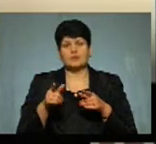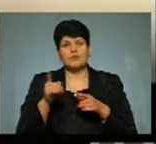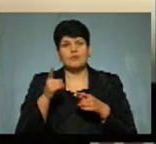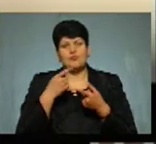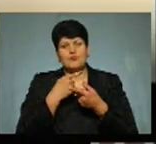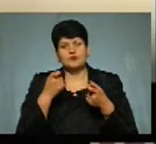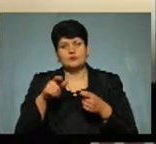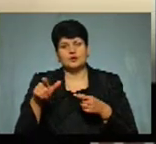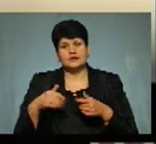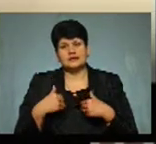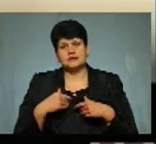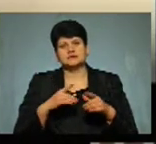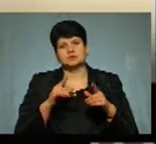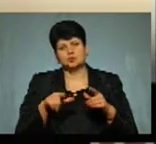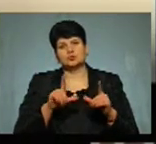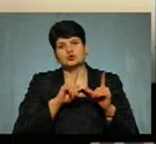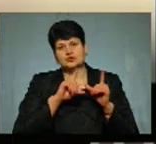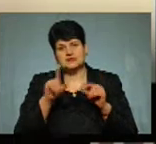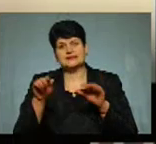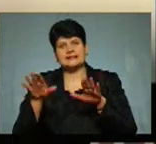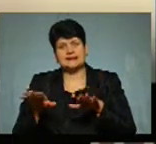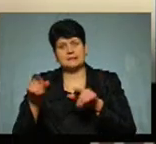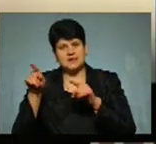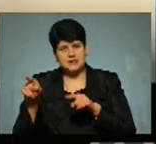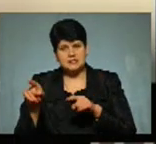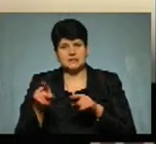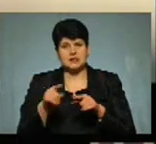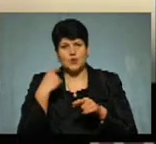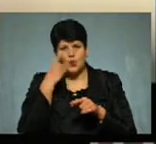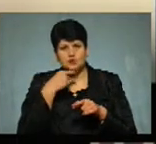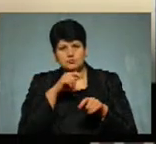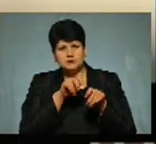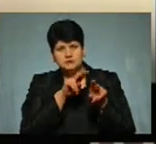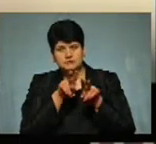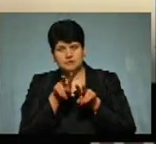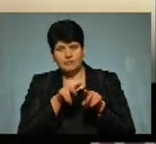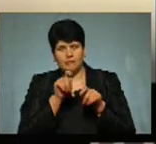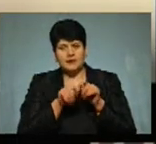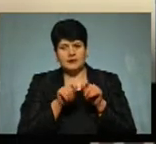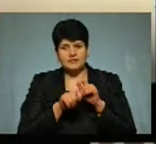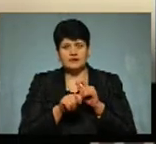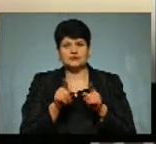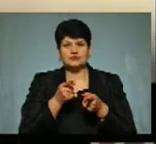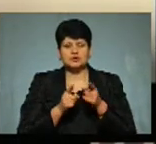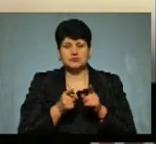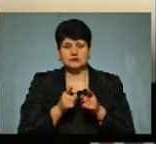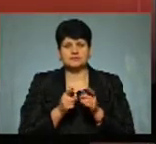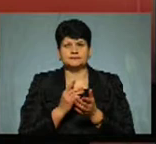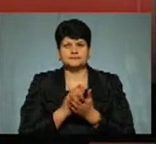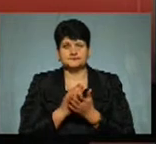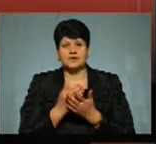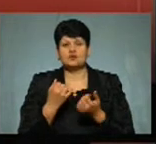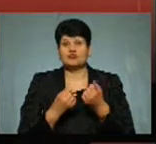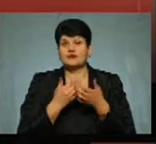наші інспектори будуть виїжджати на місце і особисто переконуватися, перевіряти в тому, що дійсно автомобіль. Якщо водія